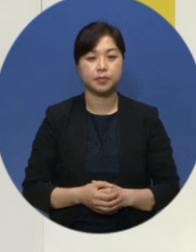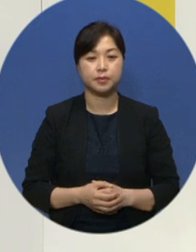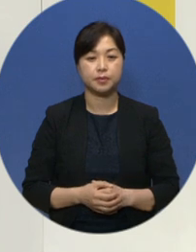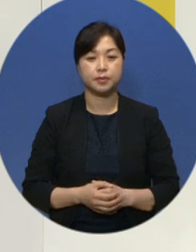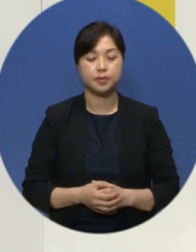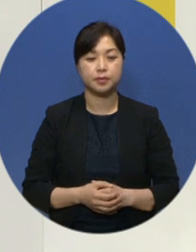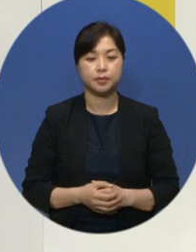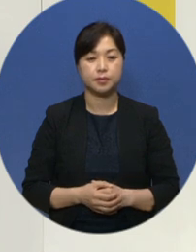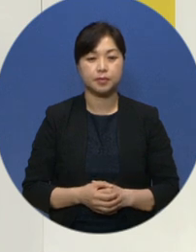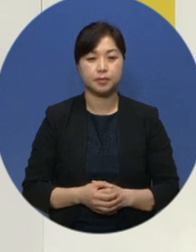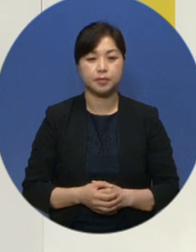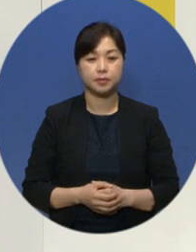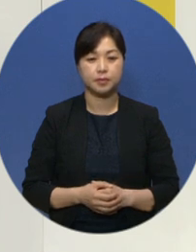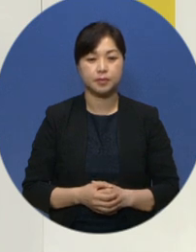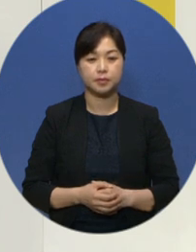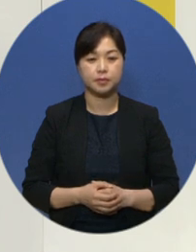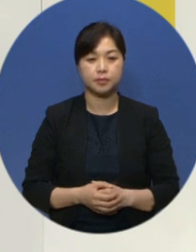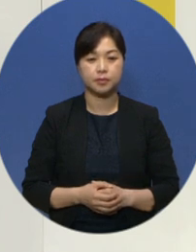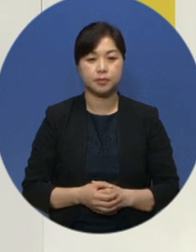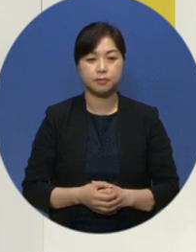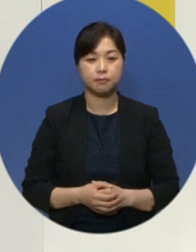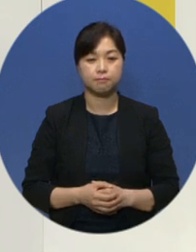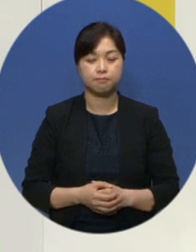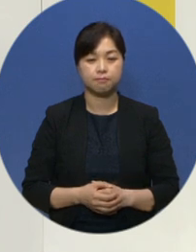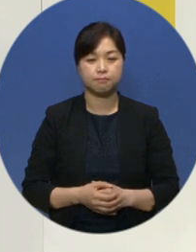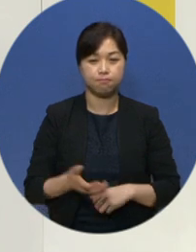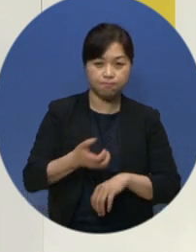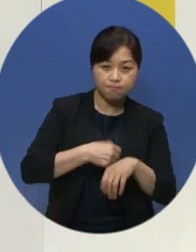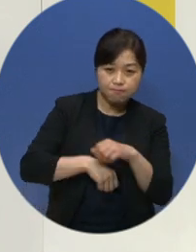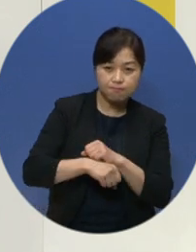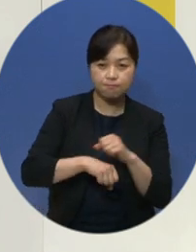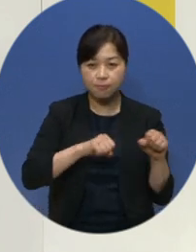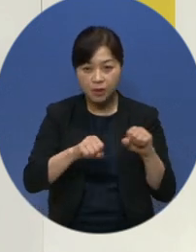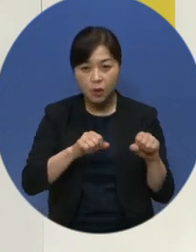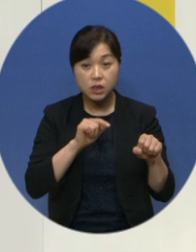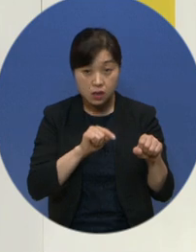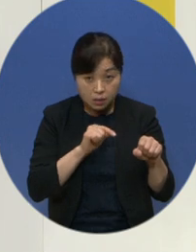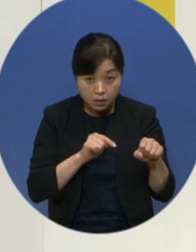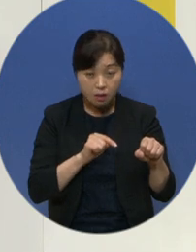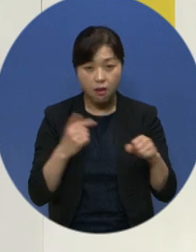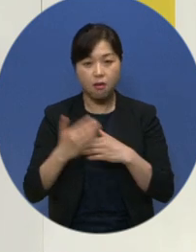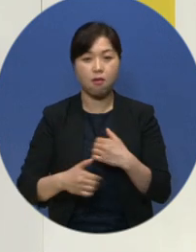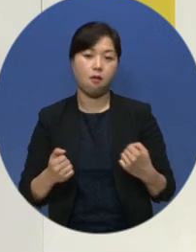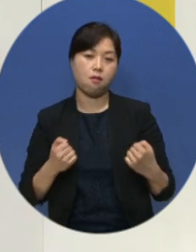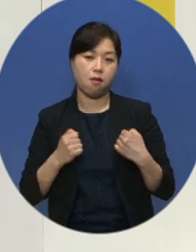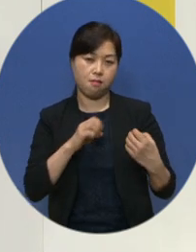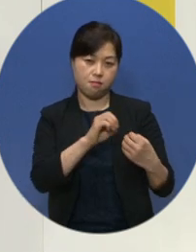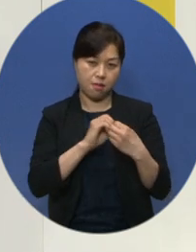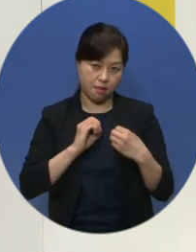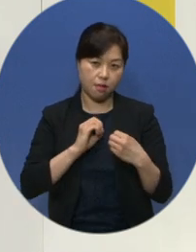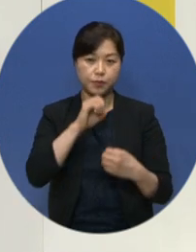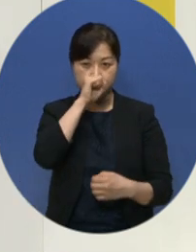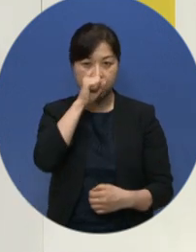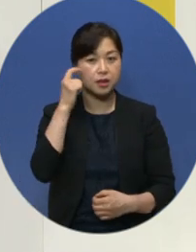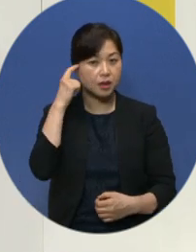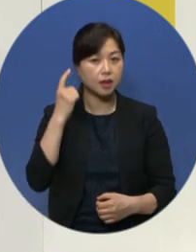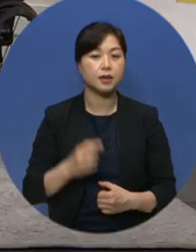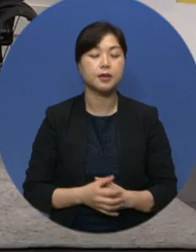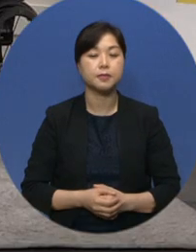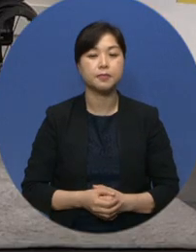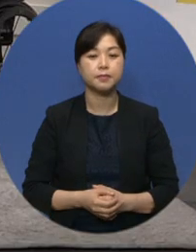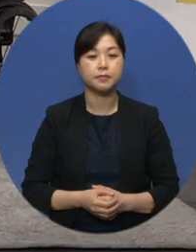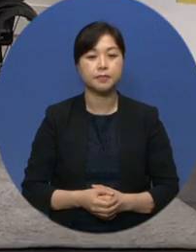어찌됐던 뭐 가장 그 활발한 활동을 하는 것이 건강에도 좋다고 생각합니다 예